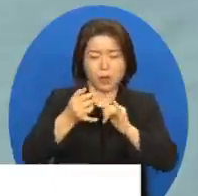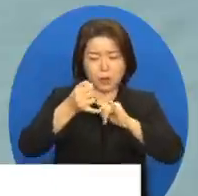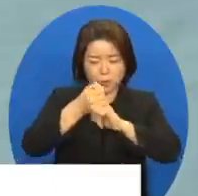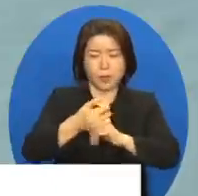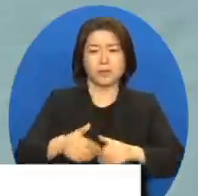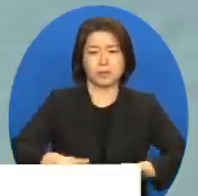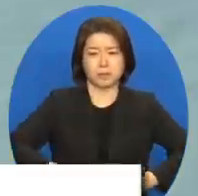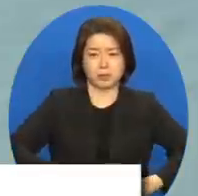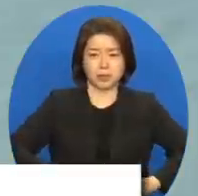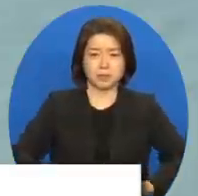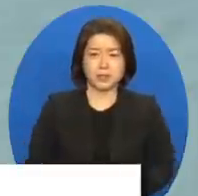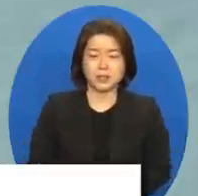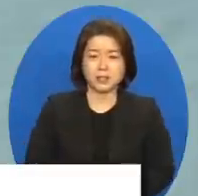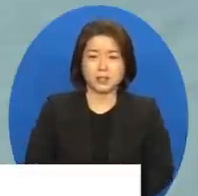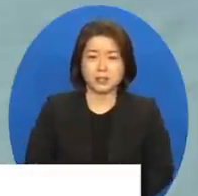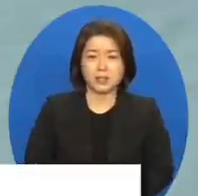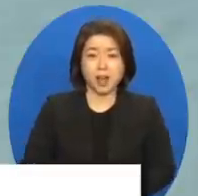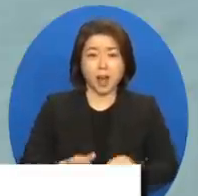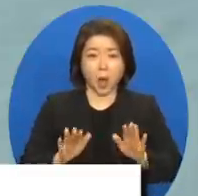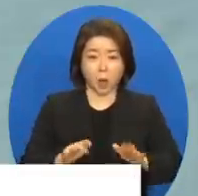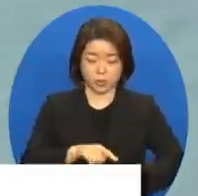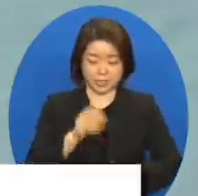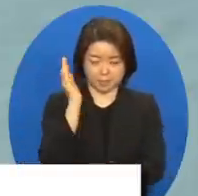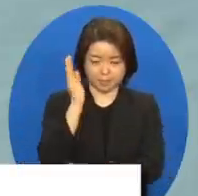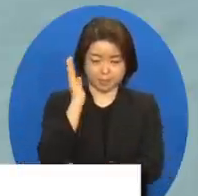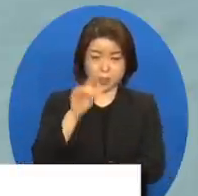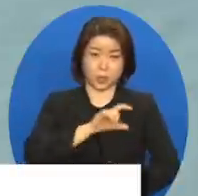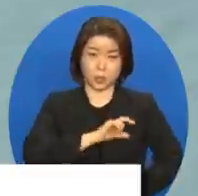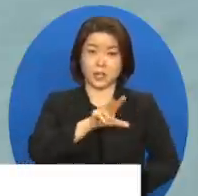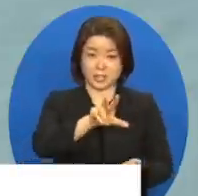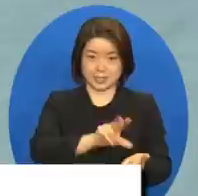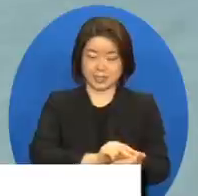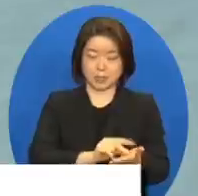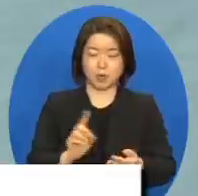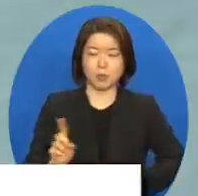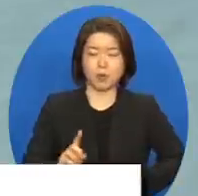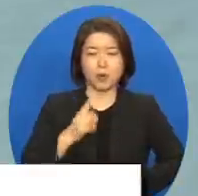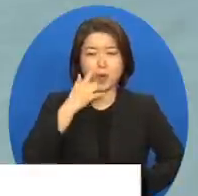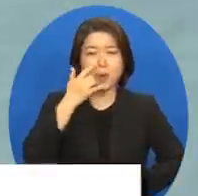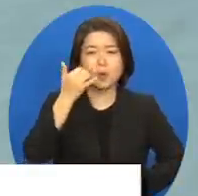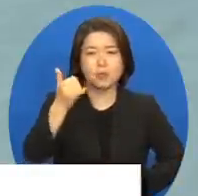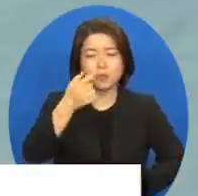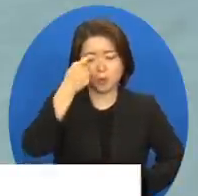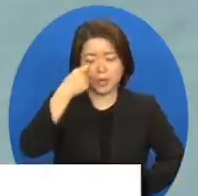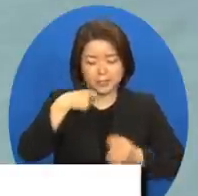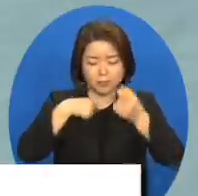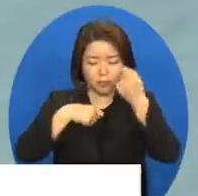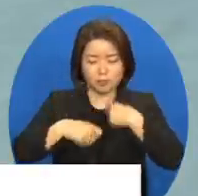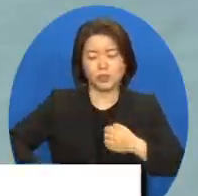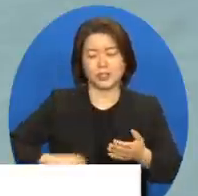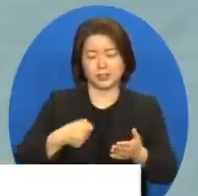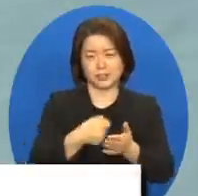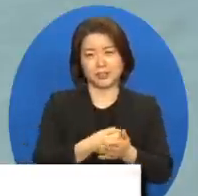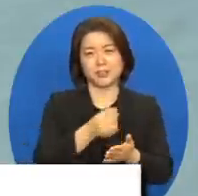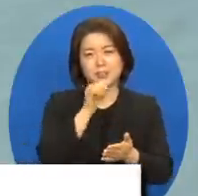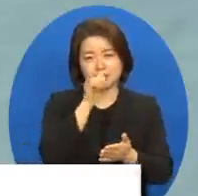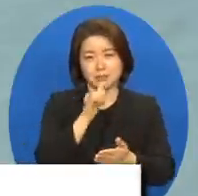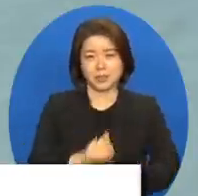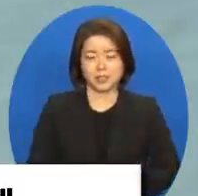겁니다. 그래서 오늘 이 설교의 제목을 부모의 눈물이라고 그렇게 정했습니다.